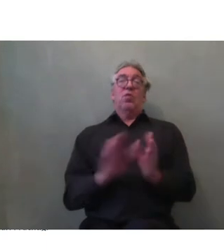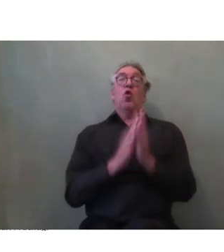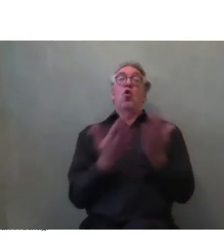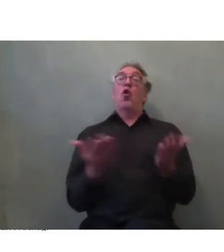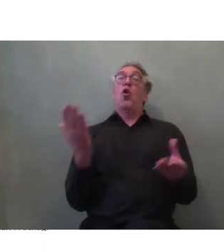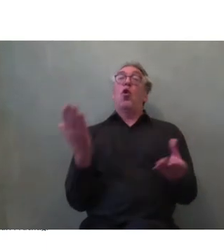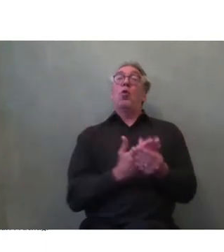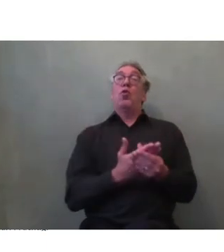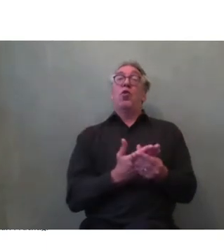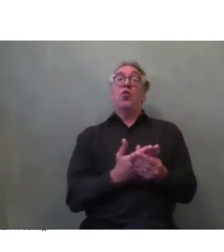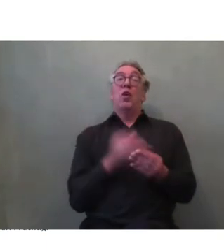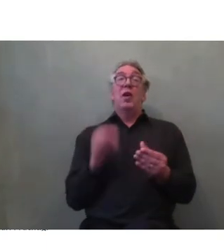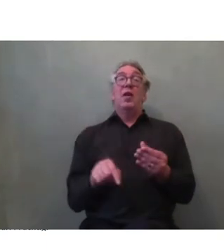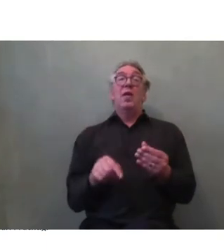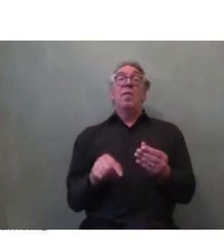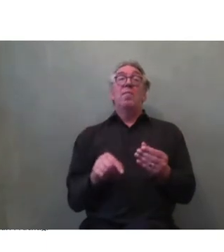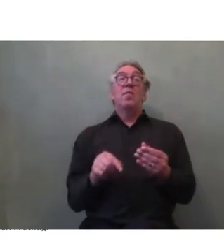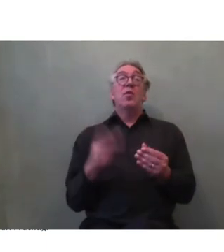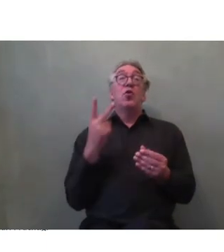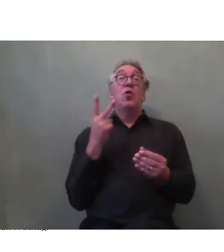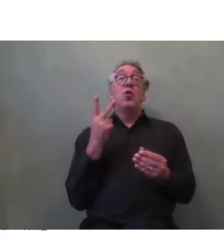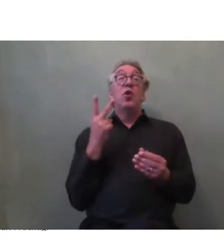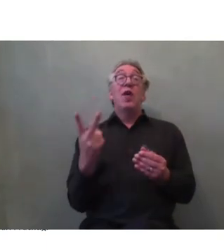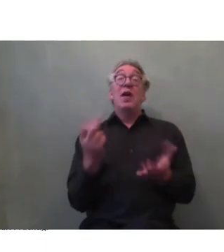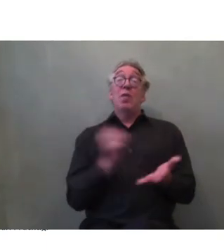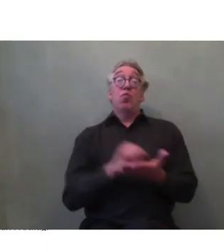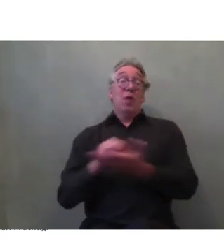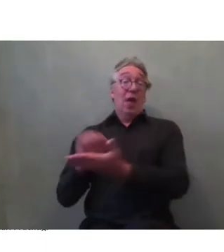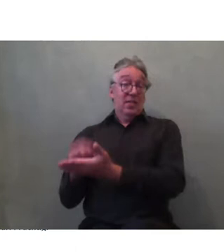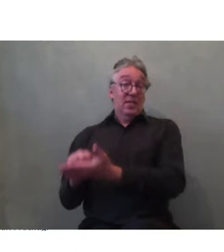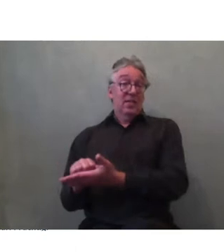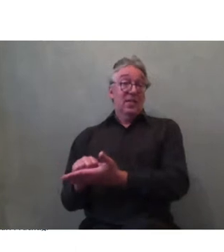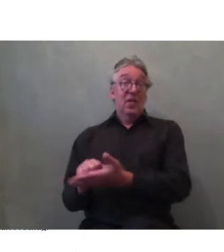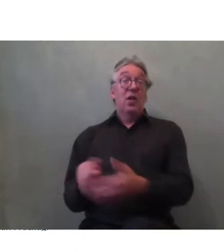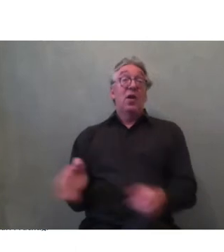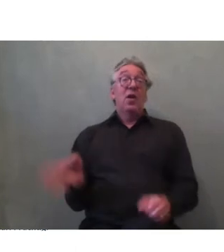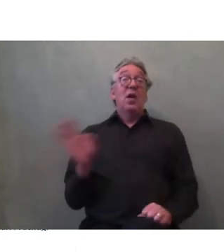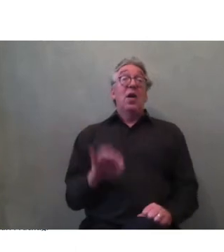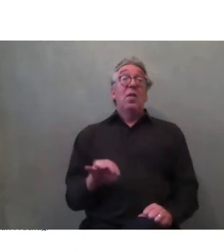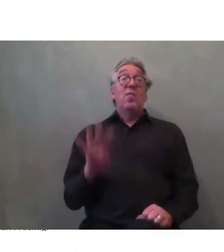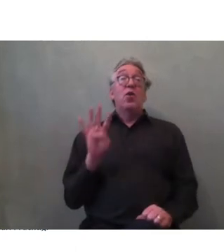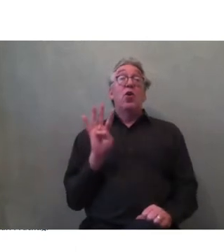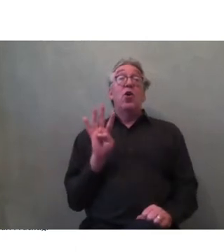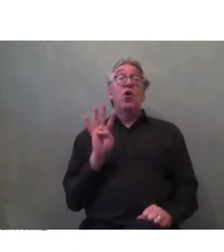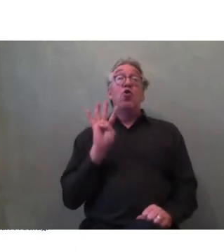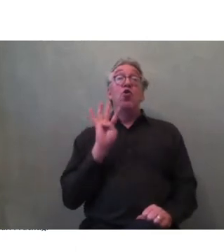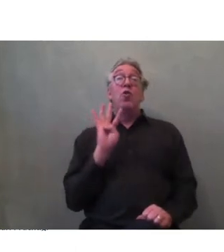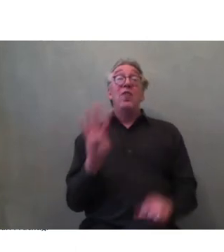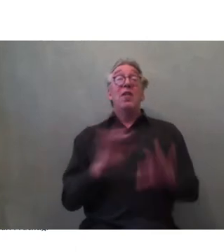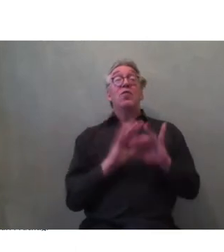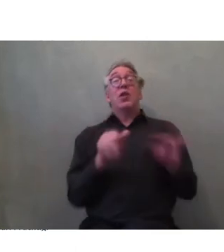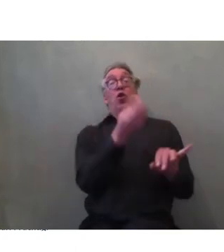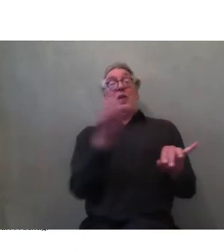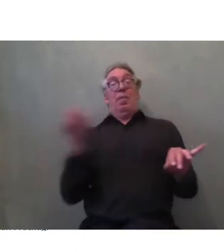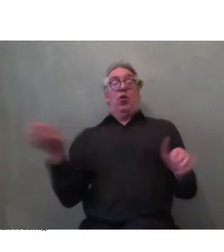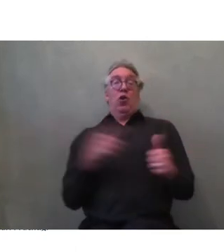Uitgebeeld in 2 visualisaties. En dat hebben we gedaan met behulp van 4 fictieve personages. Namelijk Amin,